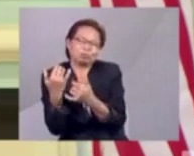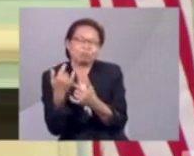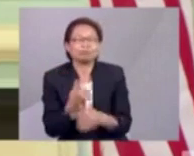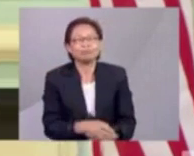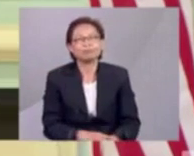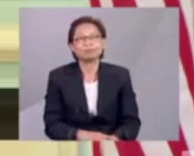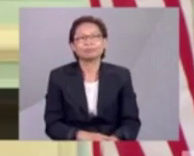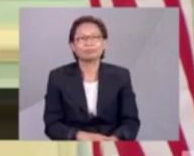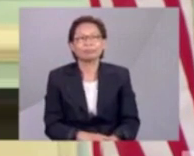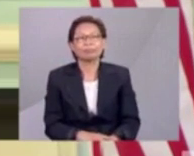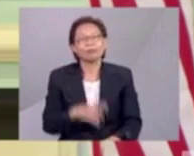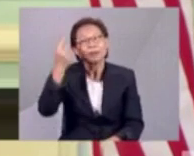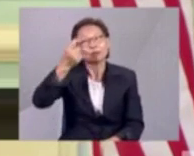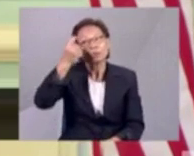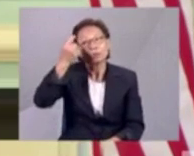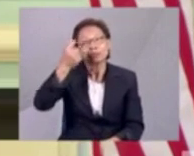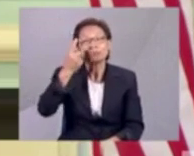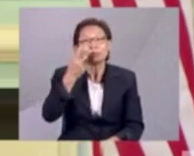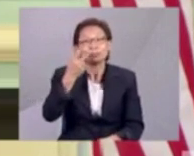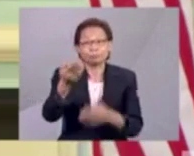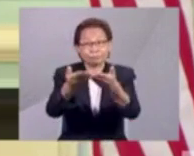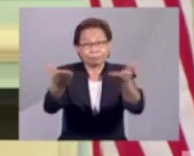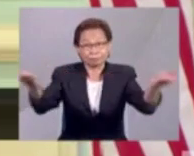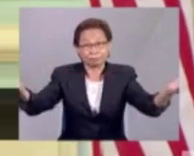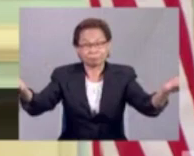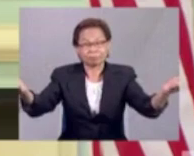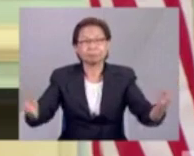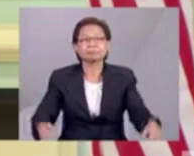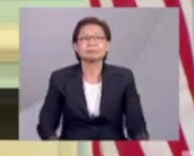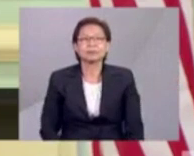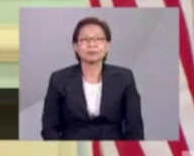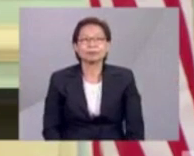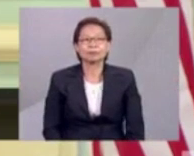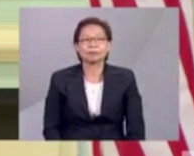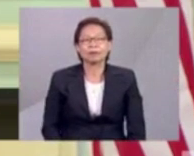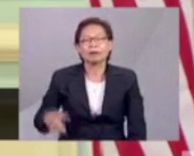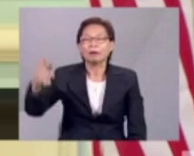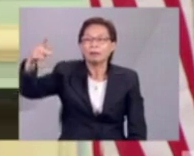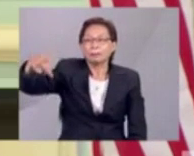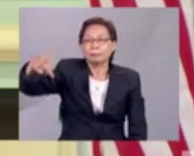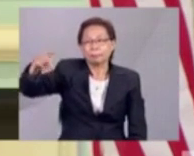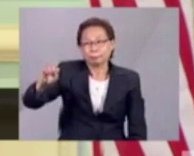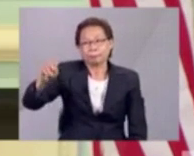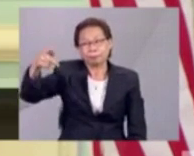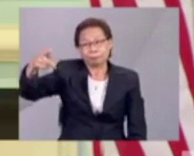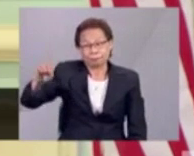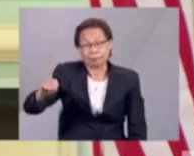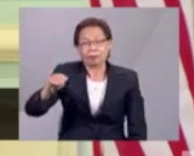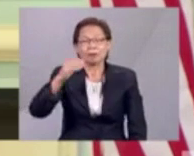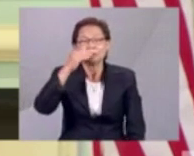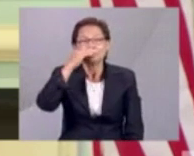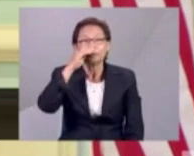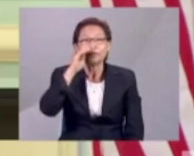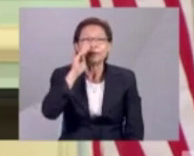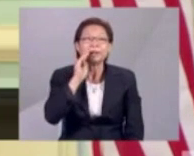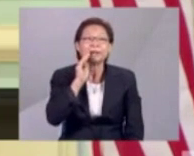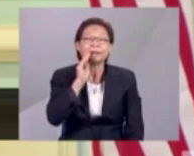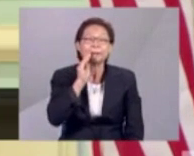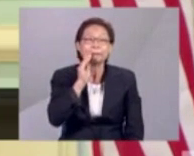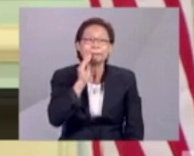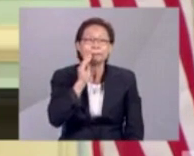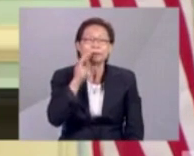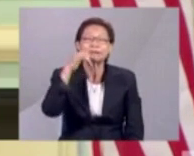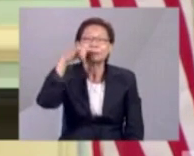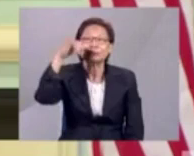Tuan-tuan dan puan-puan sekalian, Yang Amat Berhormat Perdana Menteri Tan Sri Muhyiddin